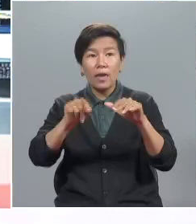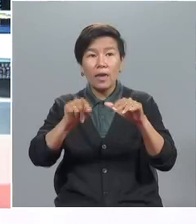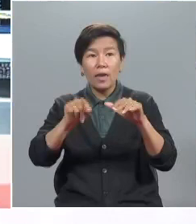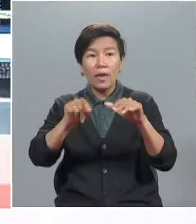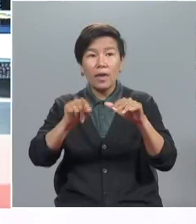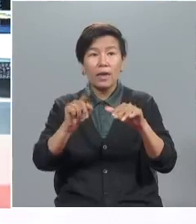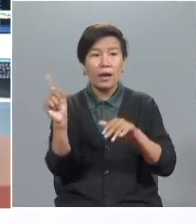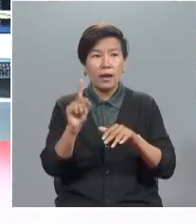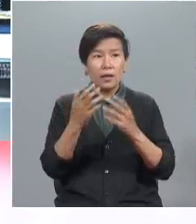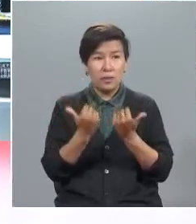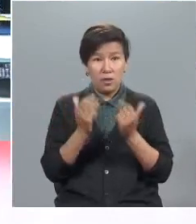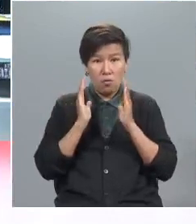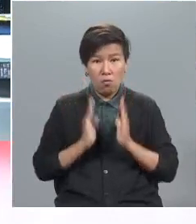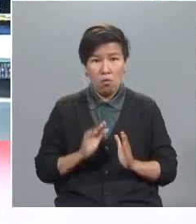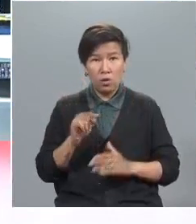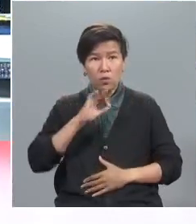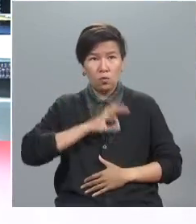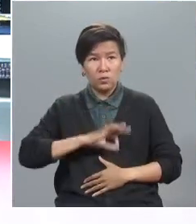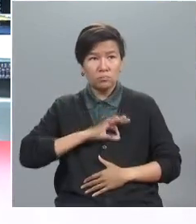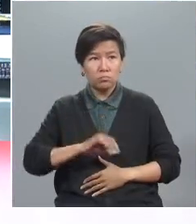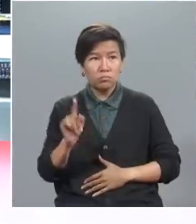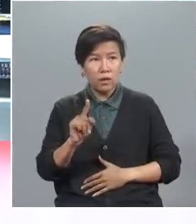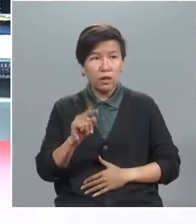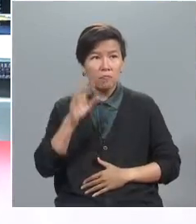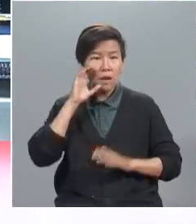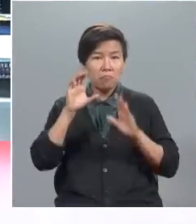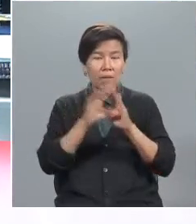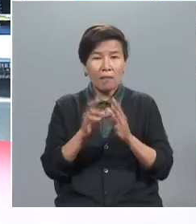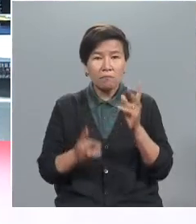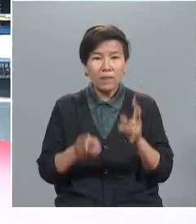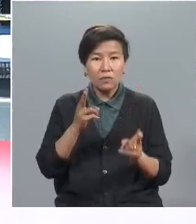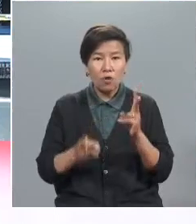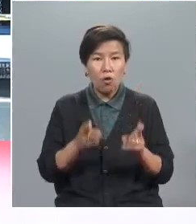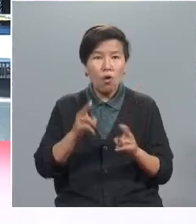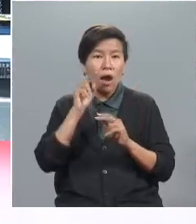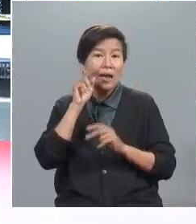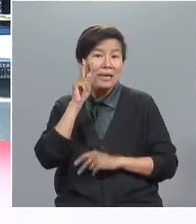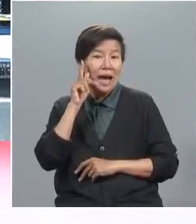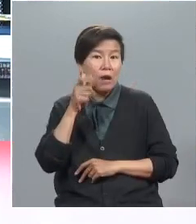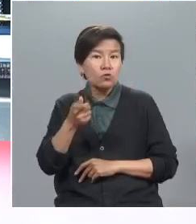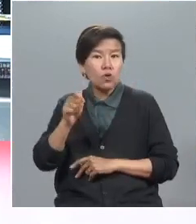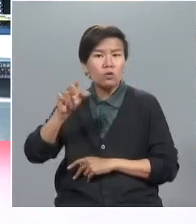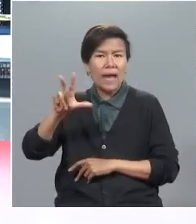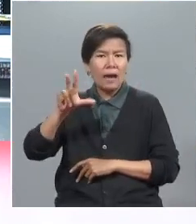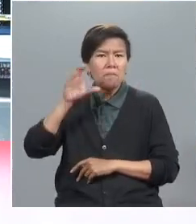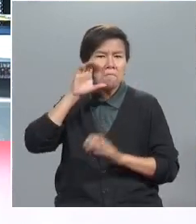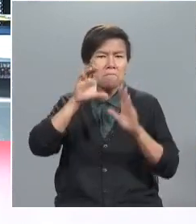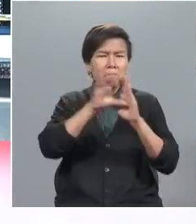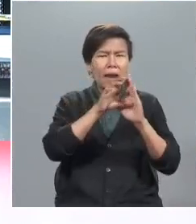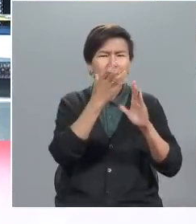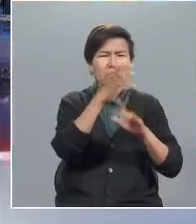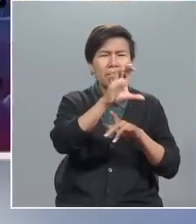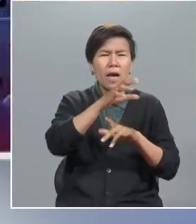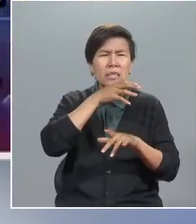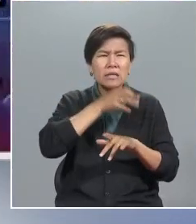ว่าขณะนี้มีบุคคลที่ไม่หวังดีค่ะไปตัดต่อภาพข่าวของช่อง 3นะคะนำภาพเก่าเป็นภาพตอน